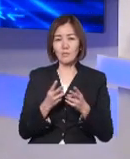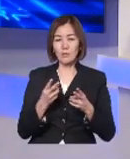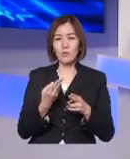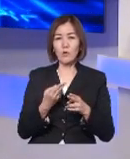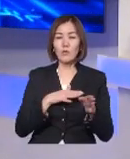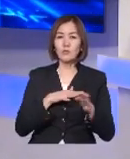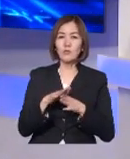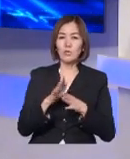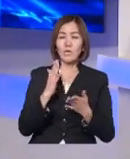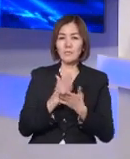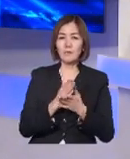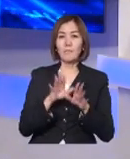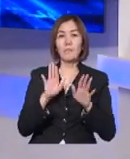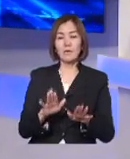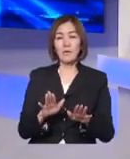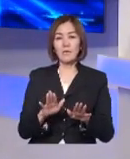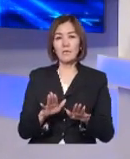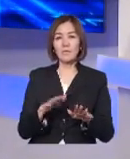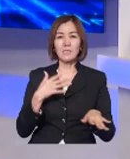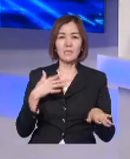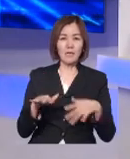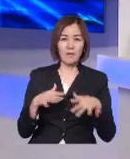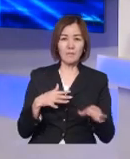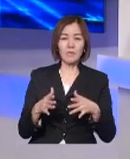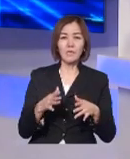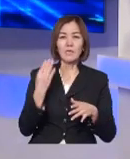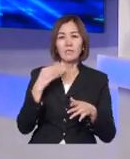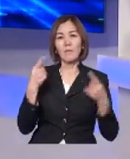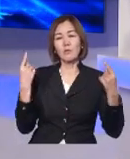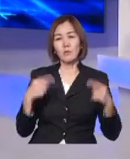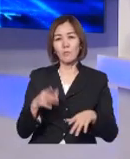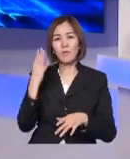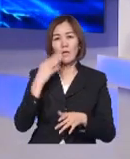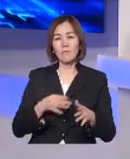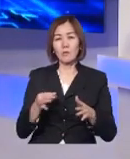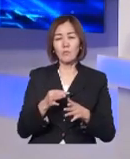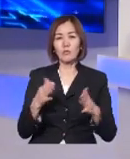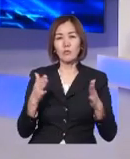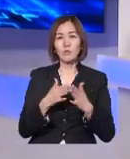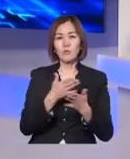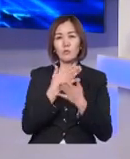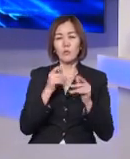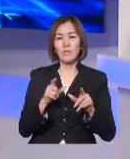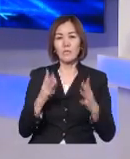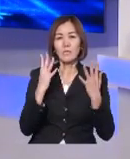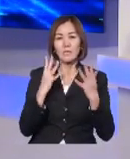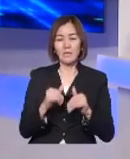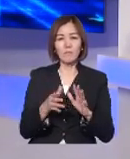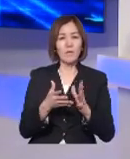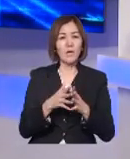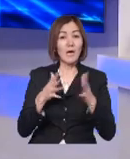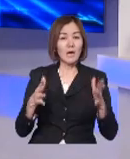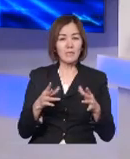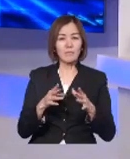Ол жүзеге асырып жатыр, бірақ өгіз жүріспен ғана. Сол себепті Алматы облысында баспанасыз жүргендер саны артып келеді. Өңір алып